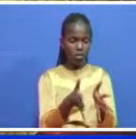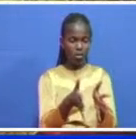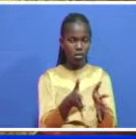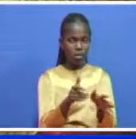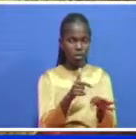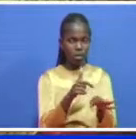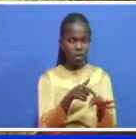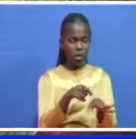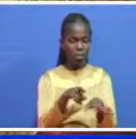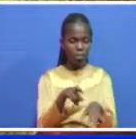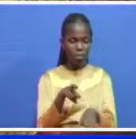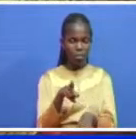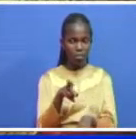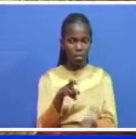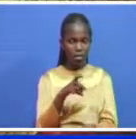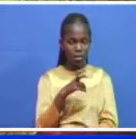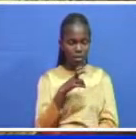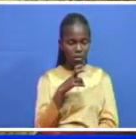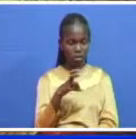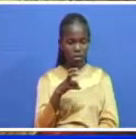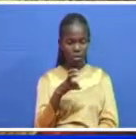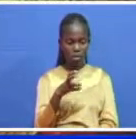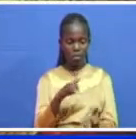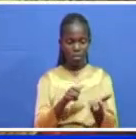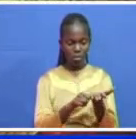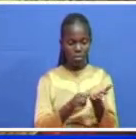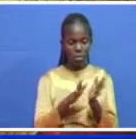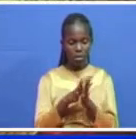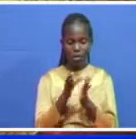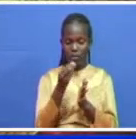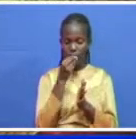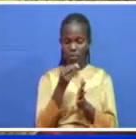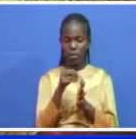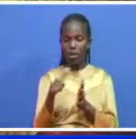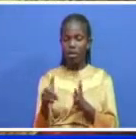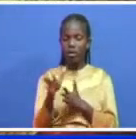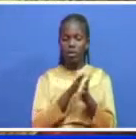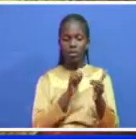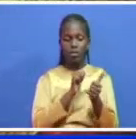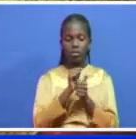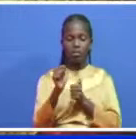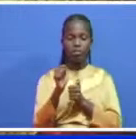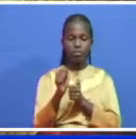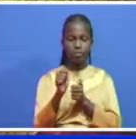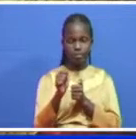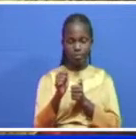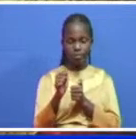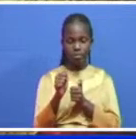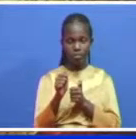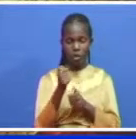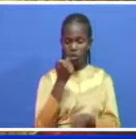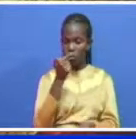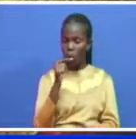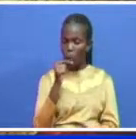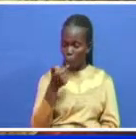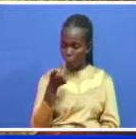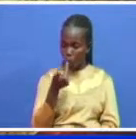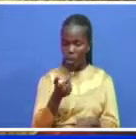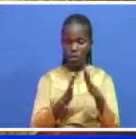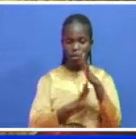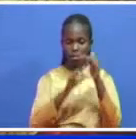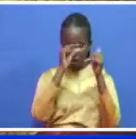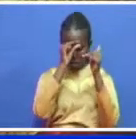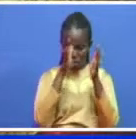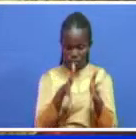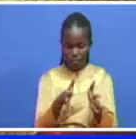mona kinyo kila keuya mbemba na maliuma meundani na kutamba icha ngedha uwa nenwa ni munini wa